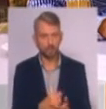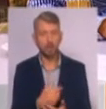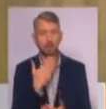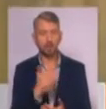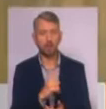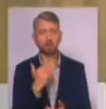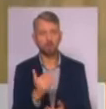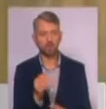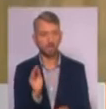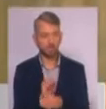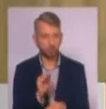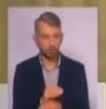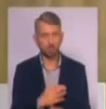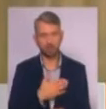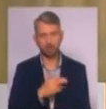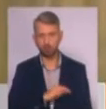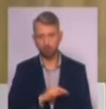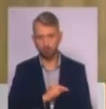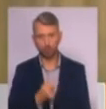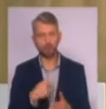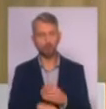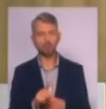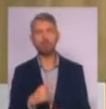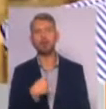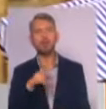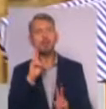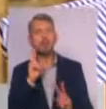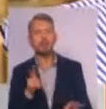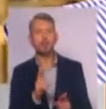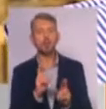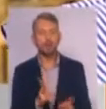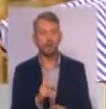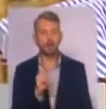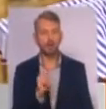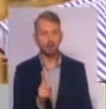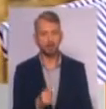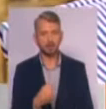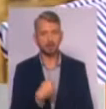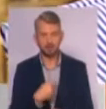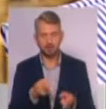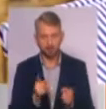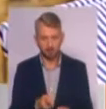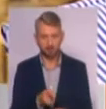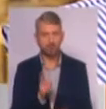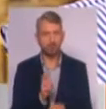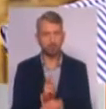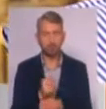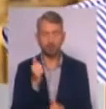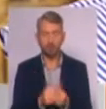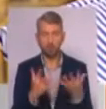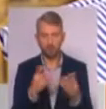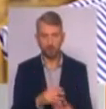за те, що ви критикуєте нашу роботу, тому що я не знаю як, але Я дійсно буваю кожного дня